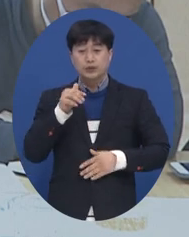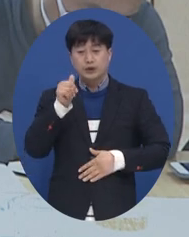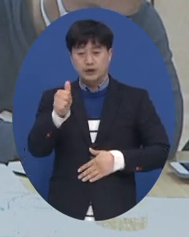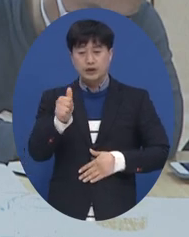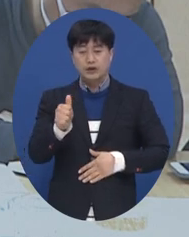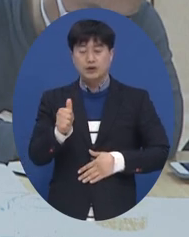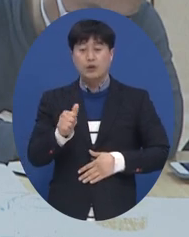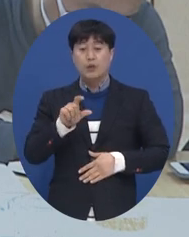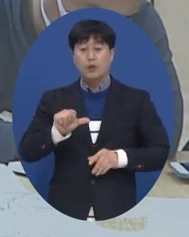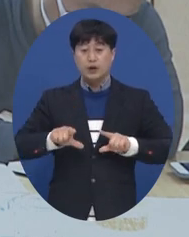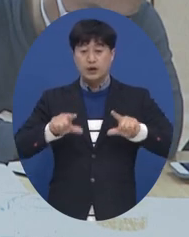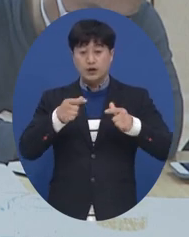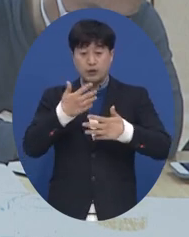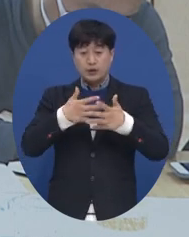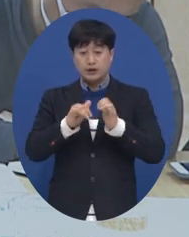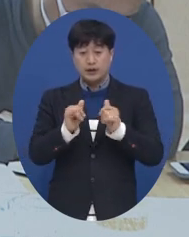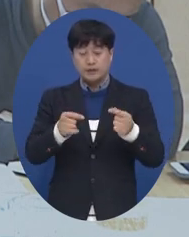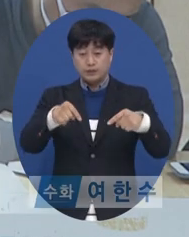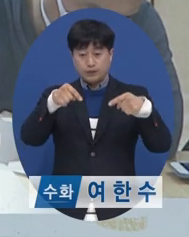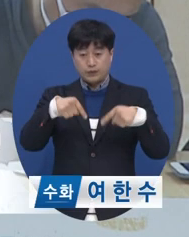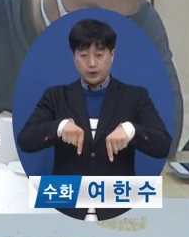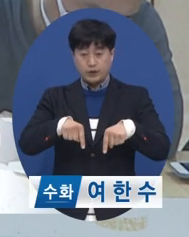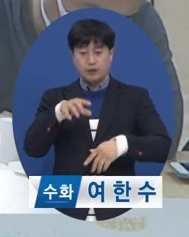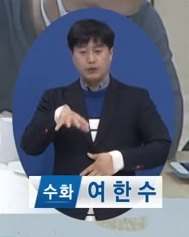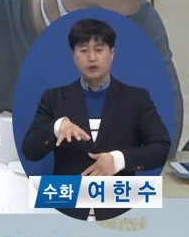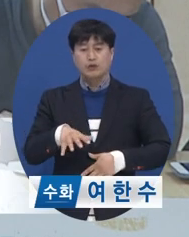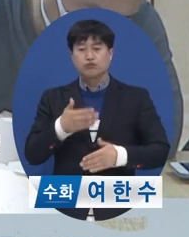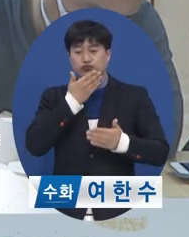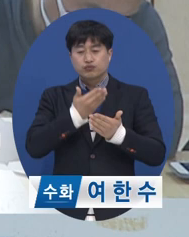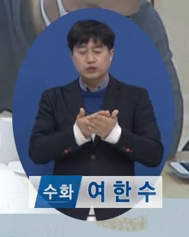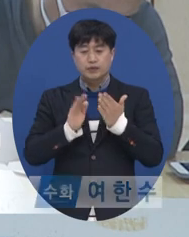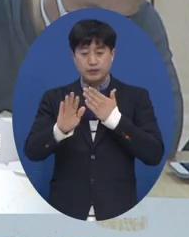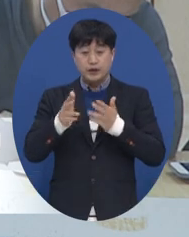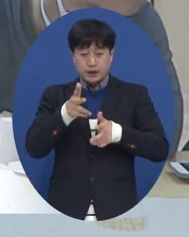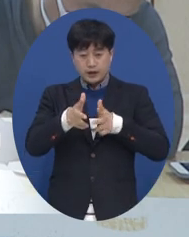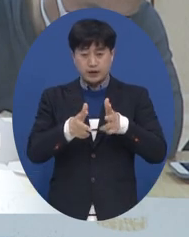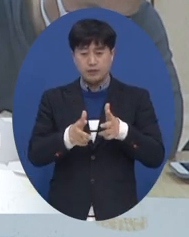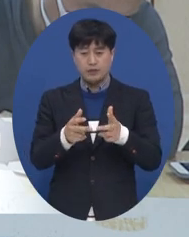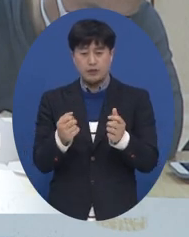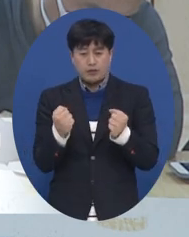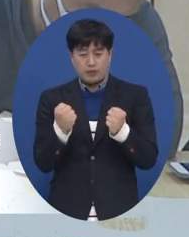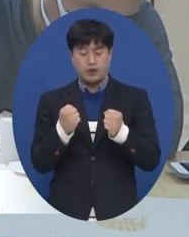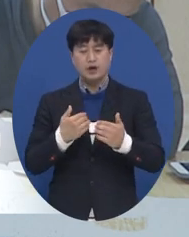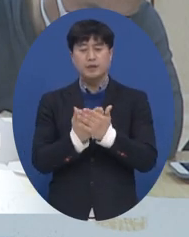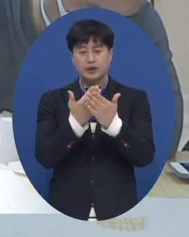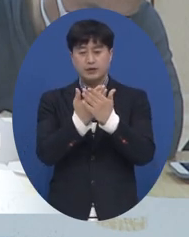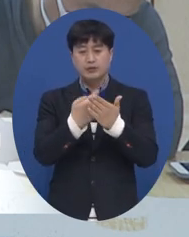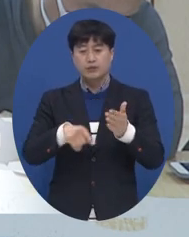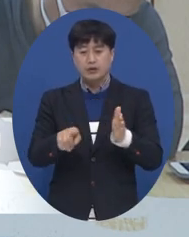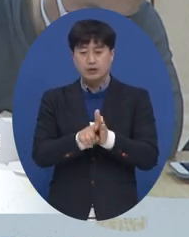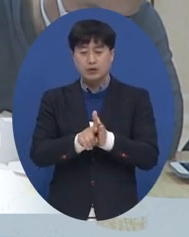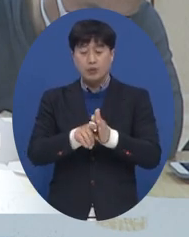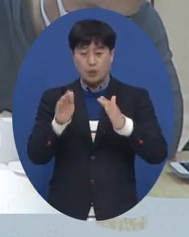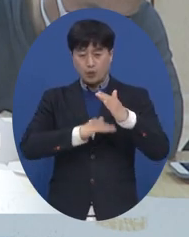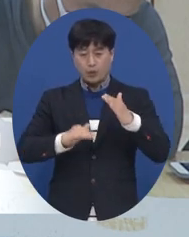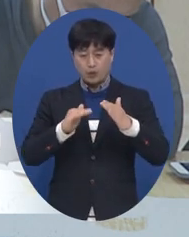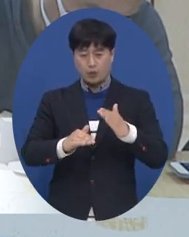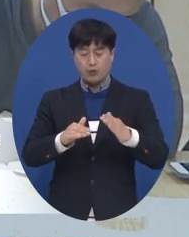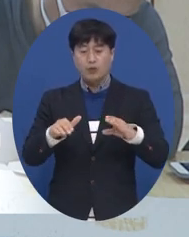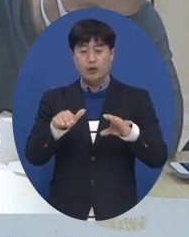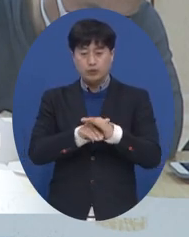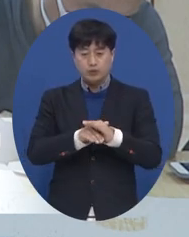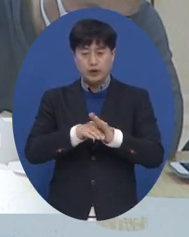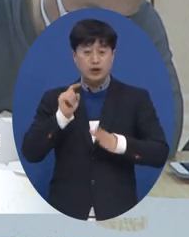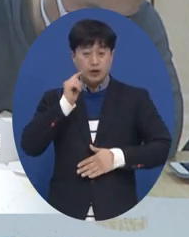이제 면 경기도 제사가 5일 영화인 간담회에서 중요 미래 산업인 영화산업이 건강하게 발전할 수 있도록 공정한